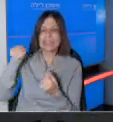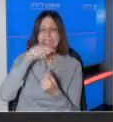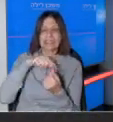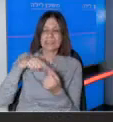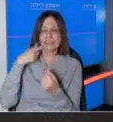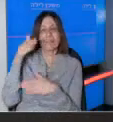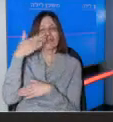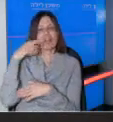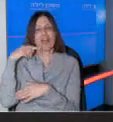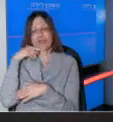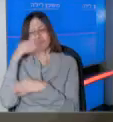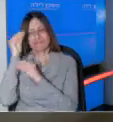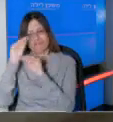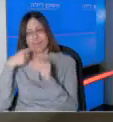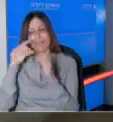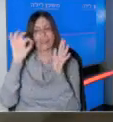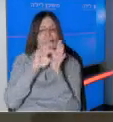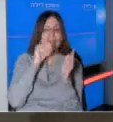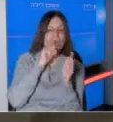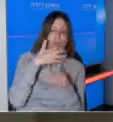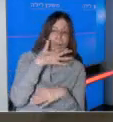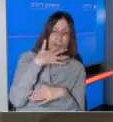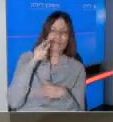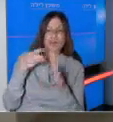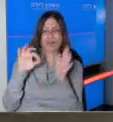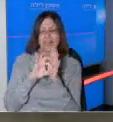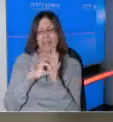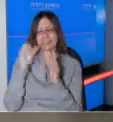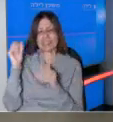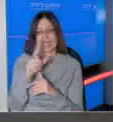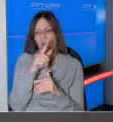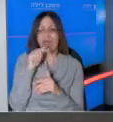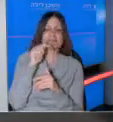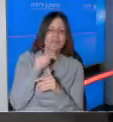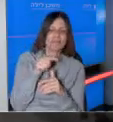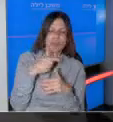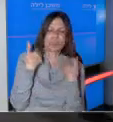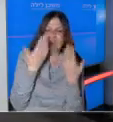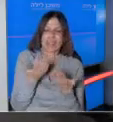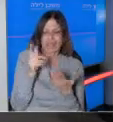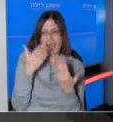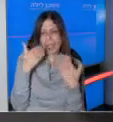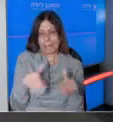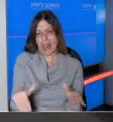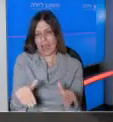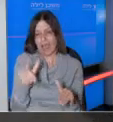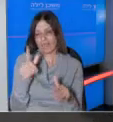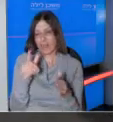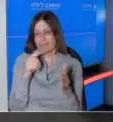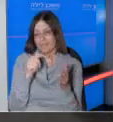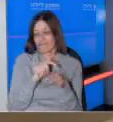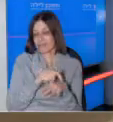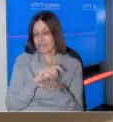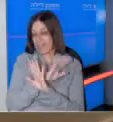מדינות אדומות, ואומרת אנחנו נשים פה תו ירוק מחמיר, ופה תו סגול מחמיר, ופה אנחנו נשים עוד איזושהי הגבלה, אבל כל עוד אין את